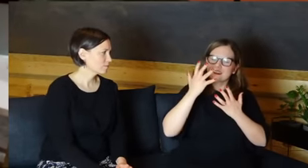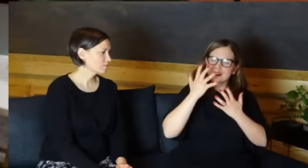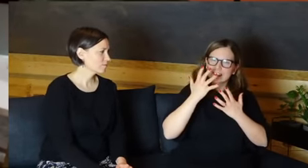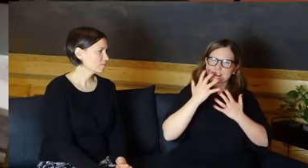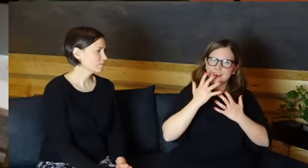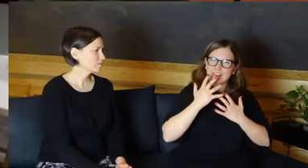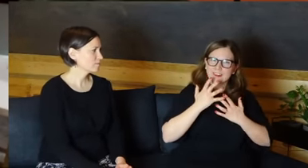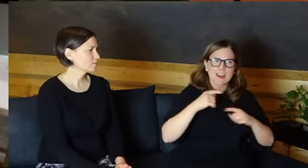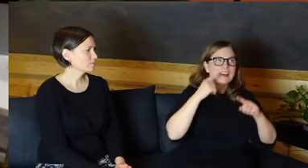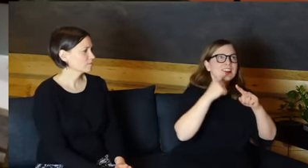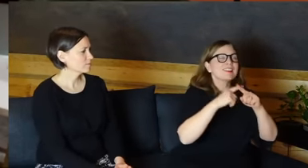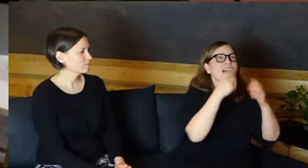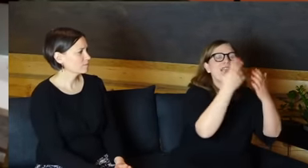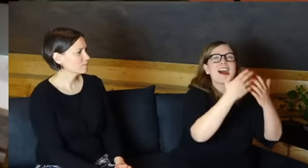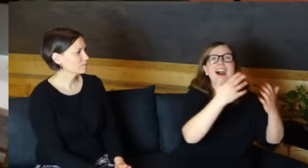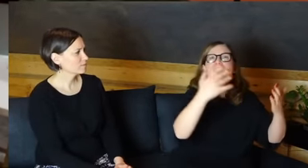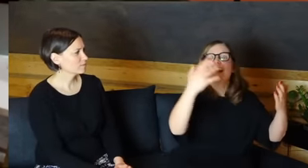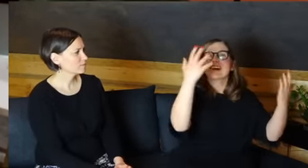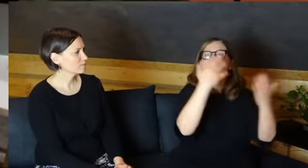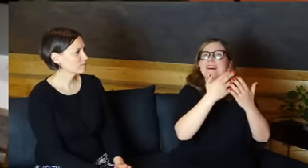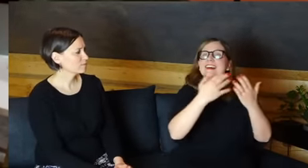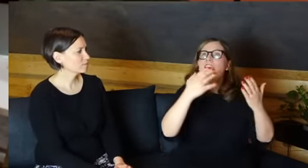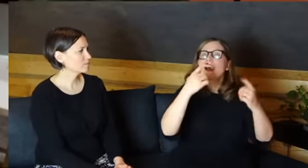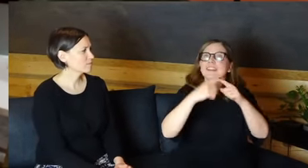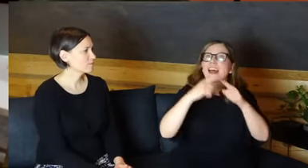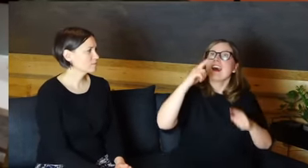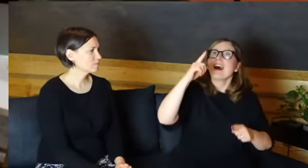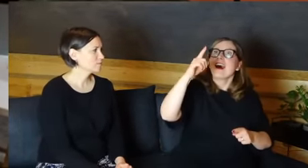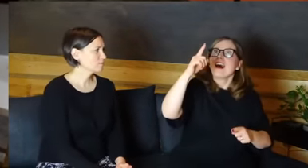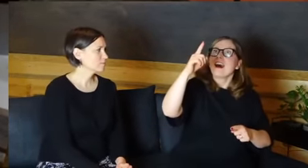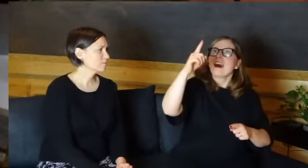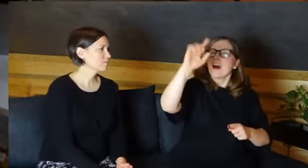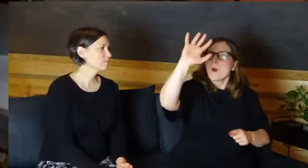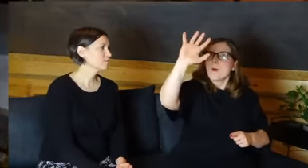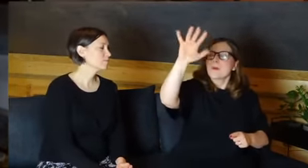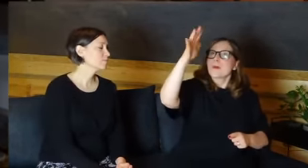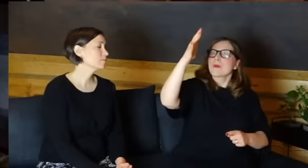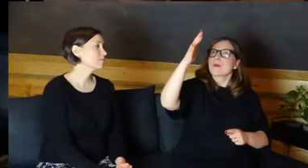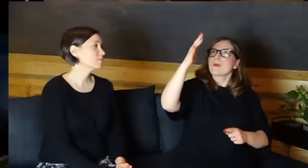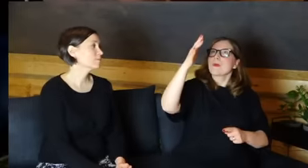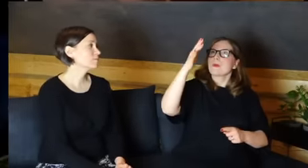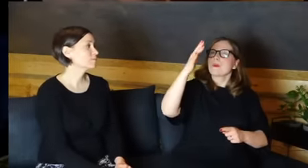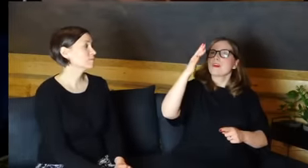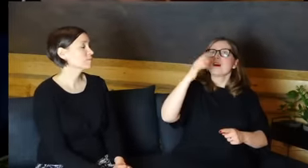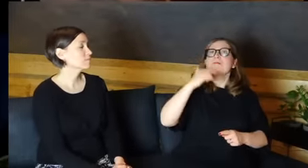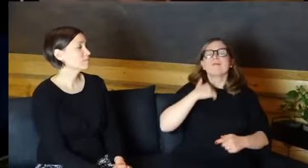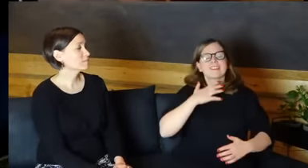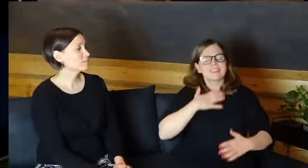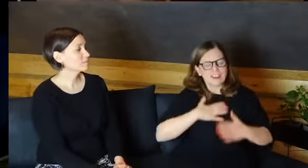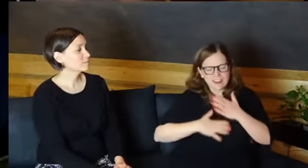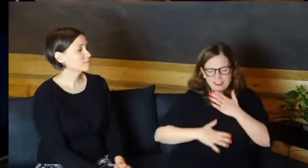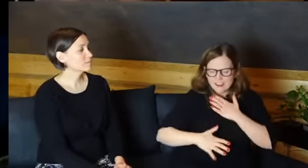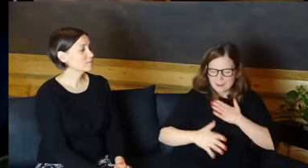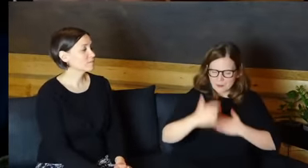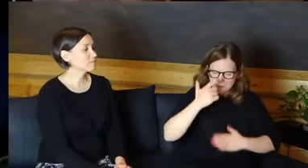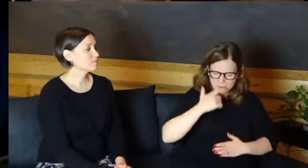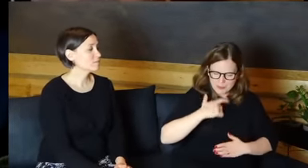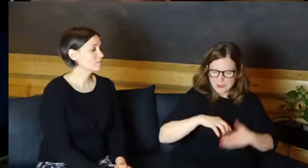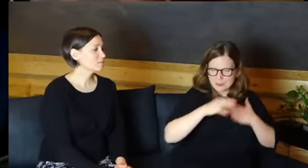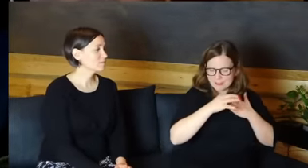sanomaan. Tähden tähdistä kirkkaimman mä tahtoisin